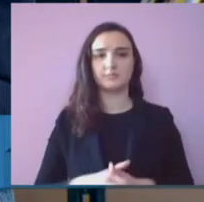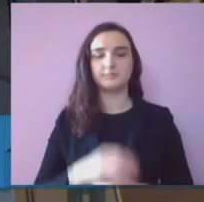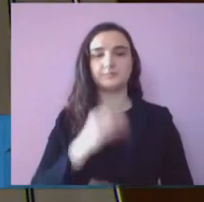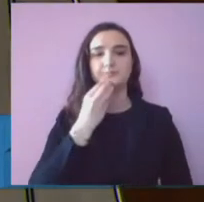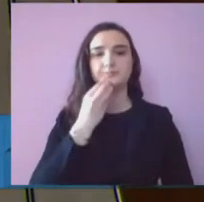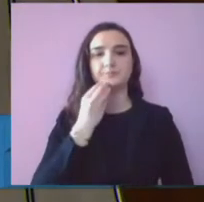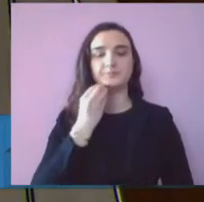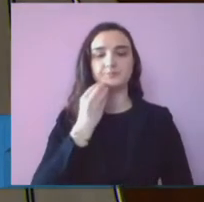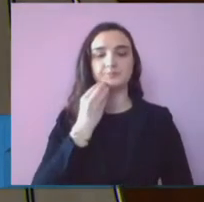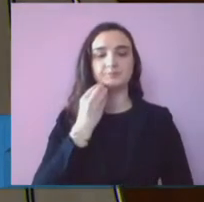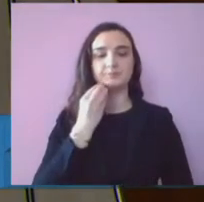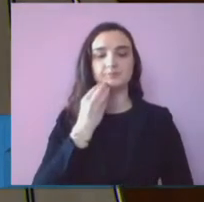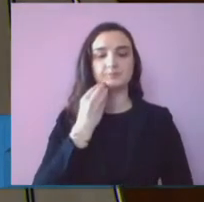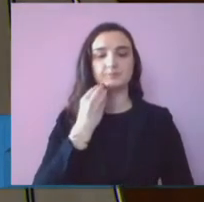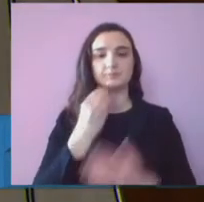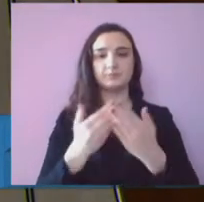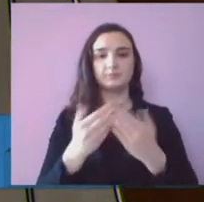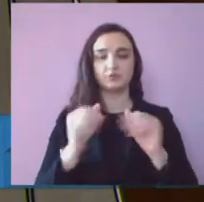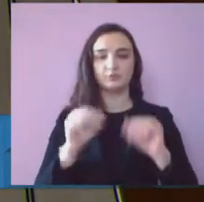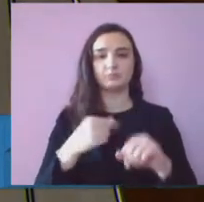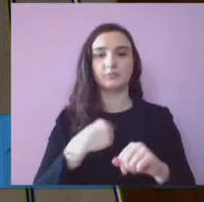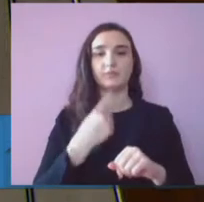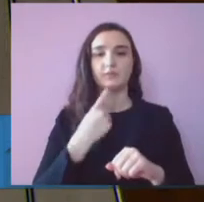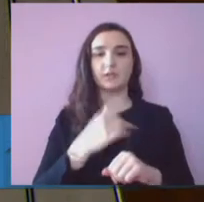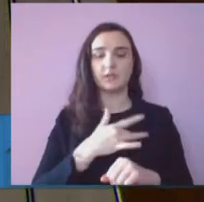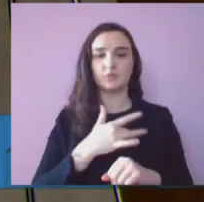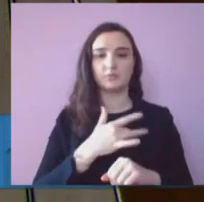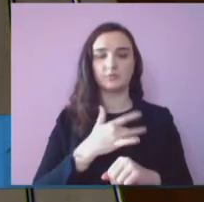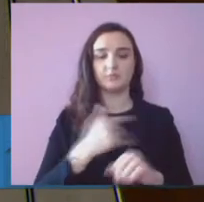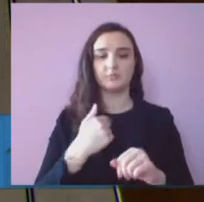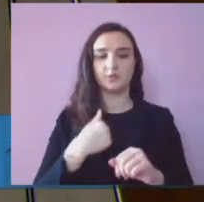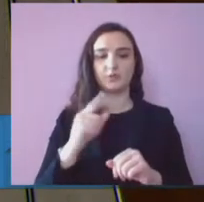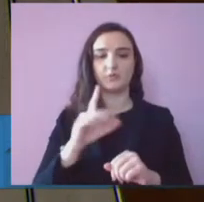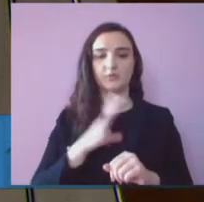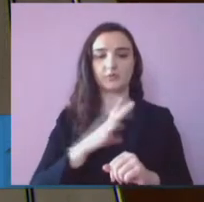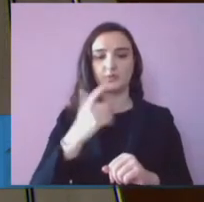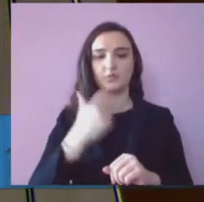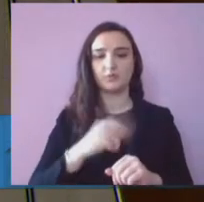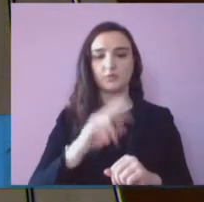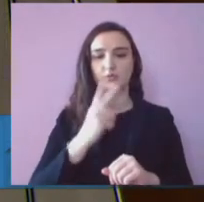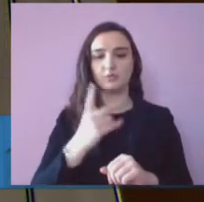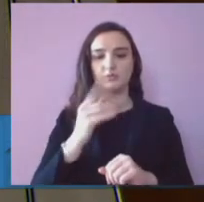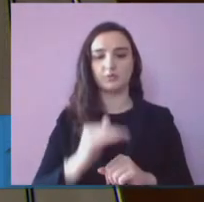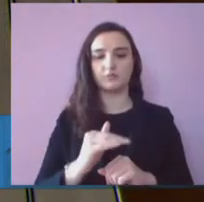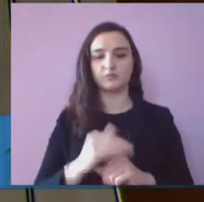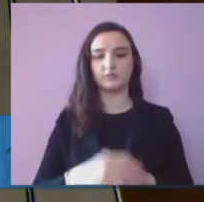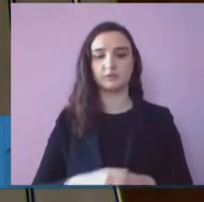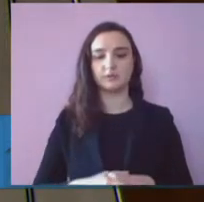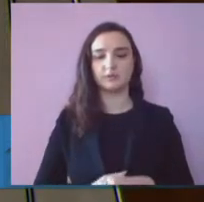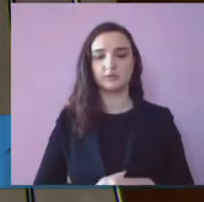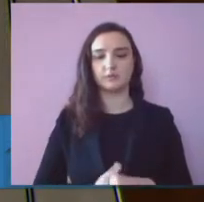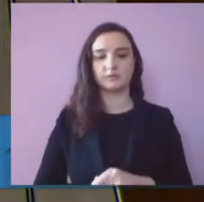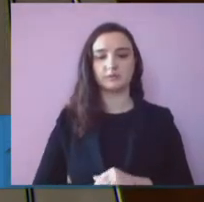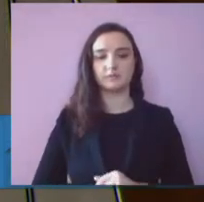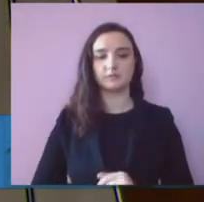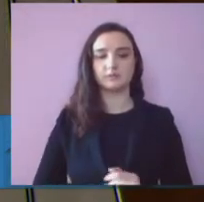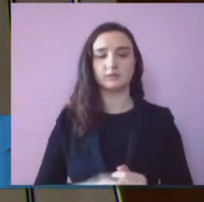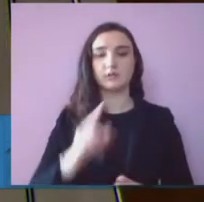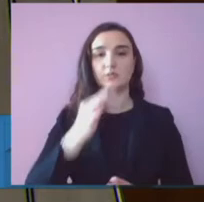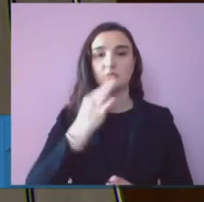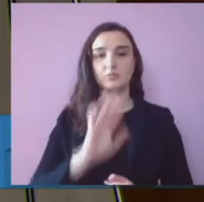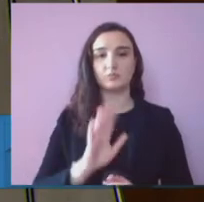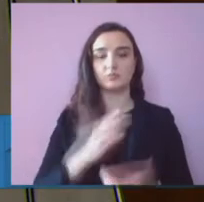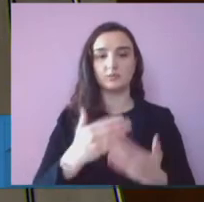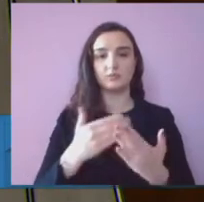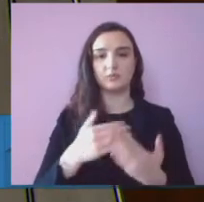მაგალითად შეიძლება, ხო, მე ვარაუდობ, ისეთ მე რო ვიყო 2 წლის ბავშვი, რა არ მომეწონებოდა, არ მომეწონებოდა